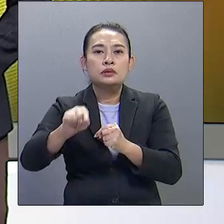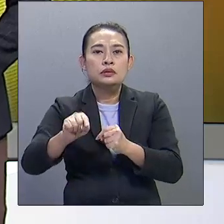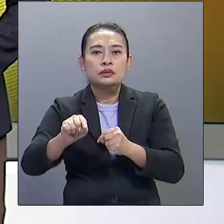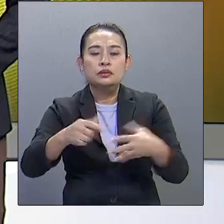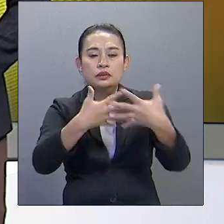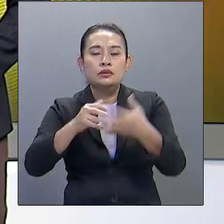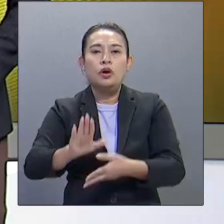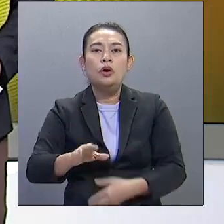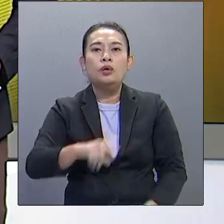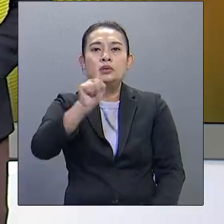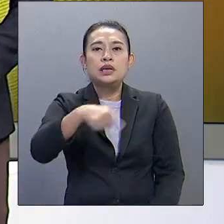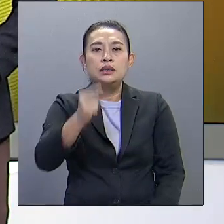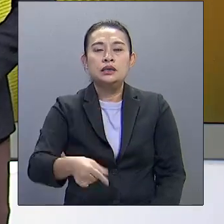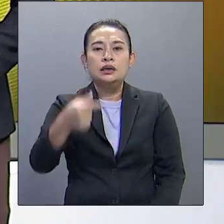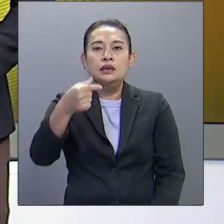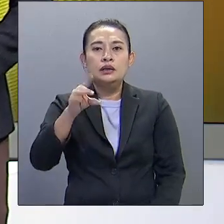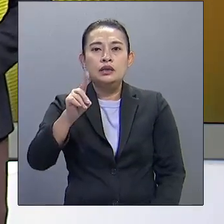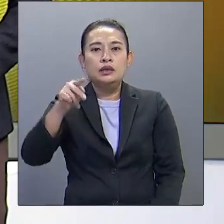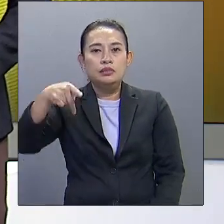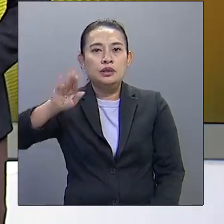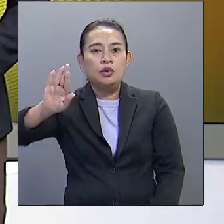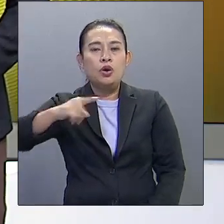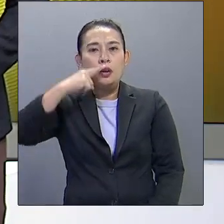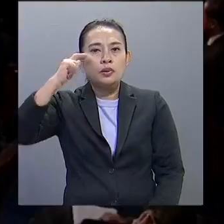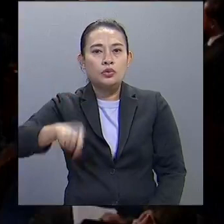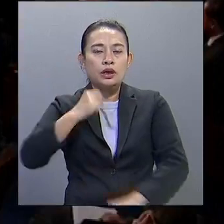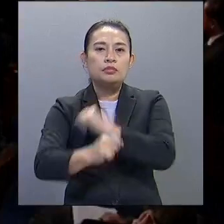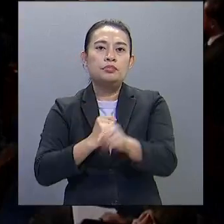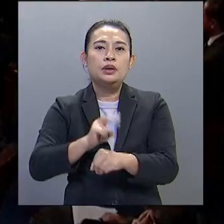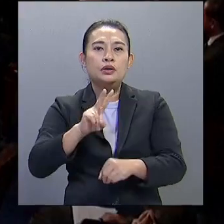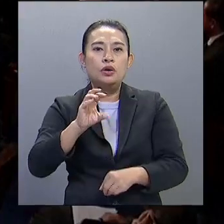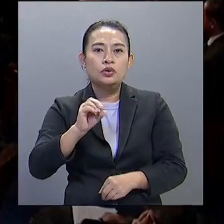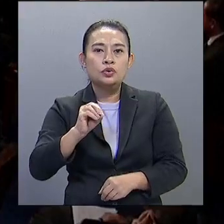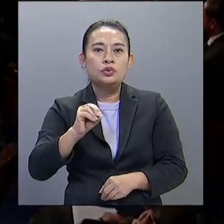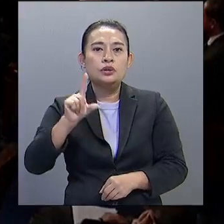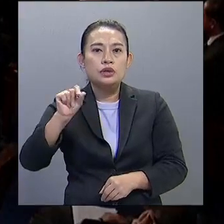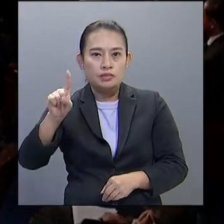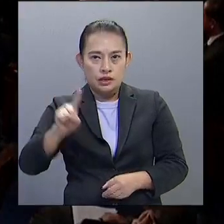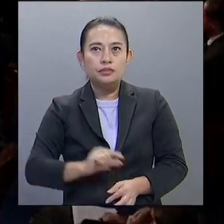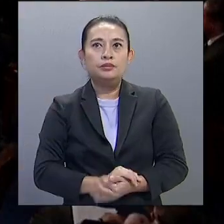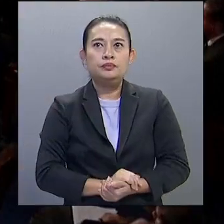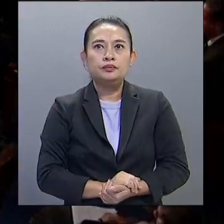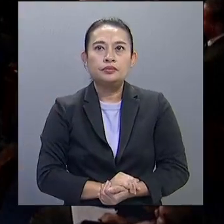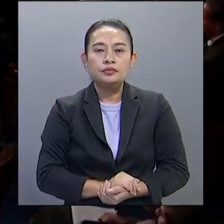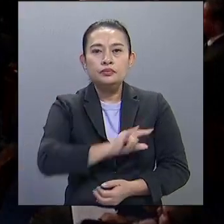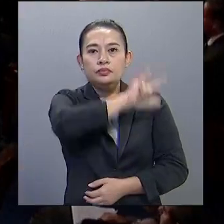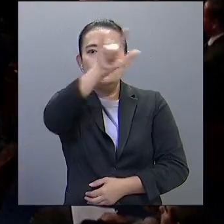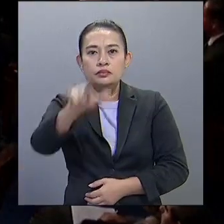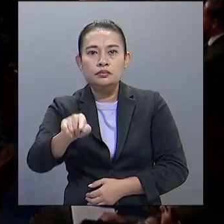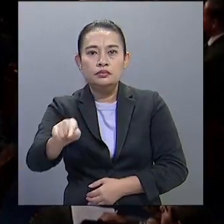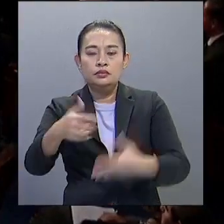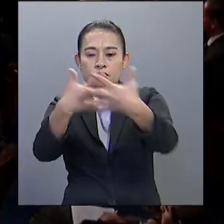GDPของยูเครนในปี2021ค่ะและก็การเดินทางเยือนสหรัฐของ